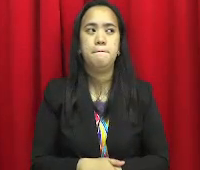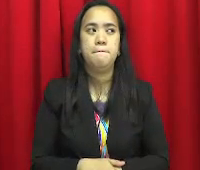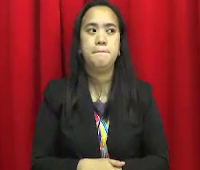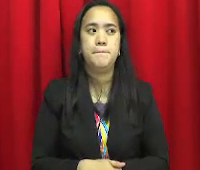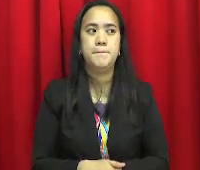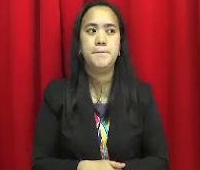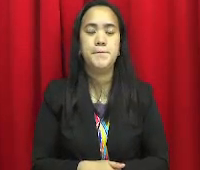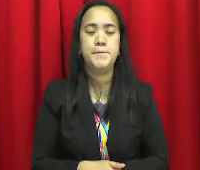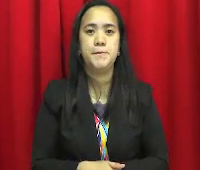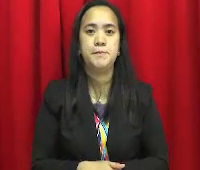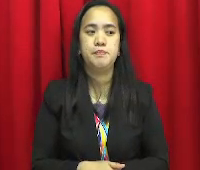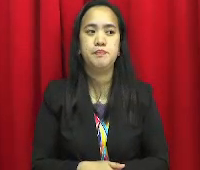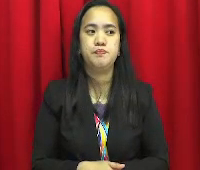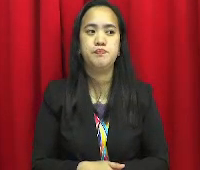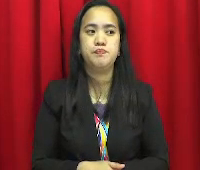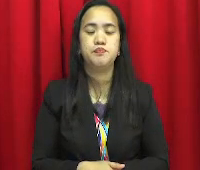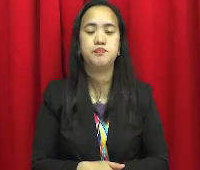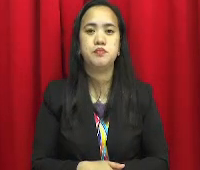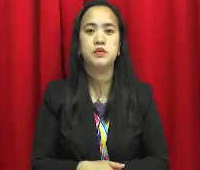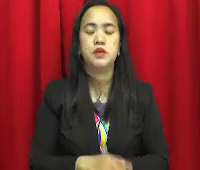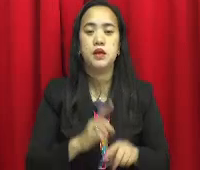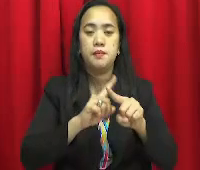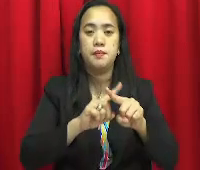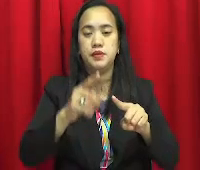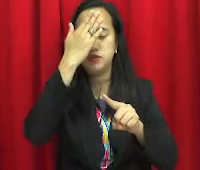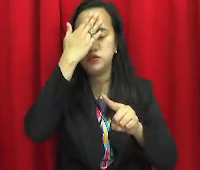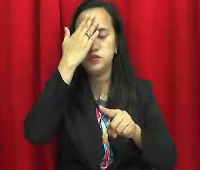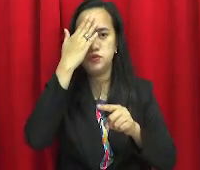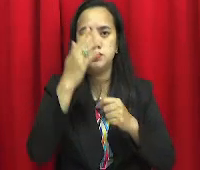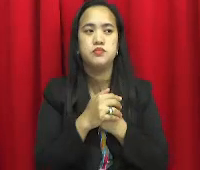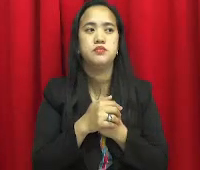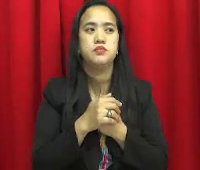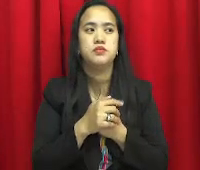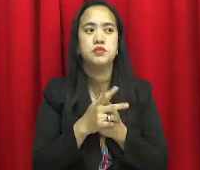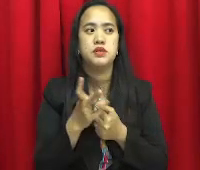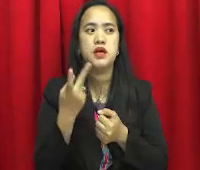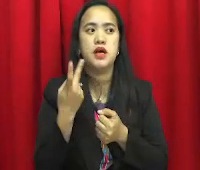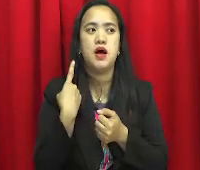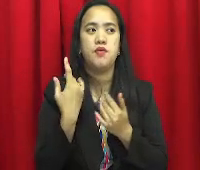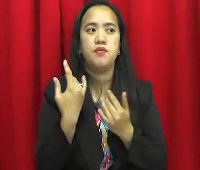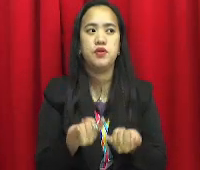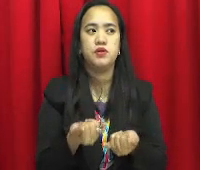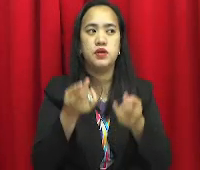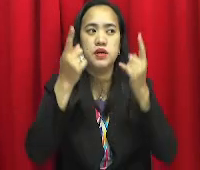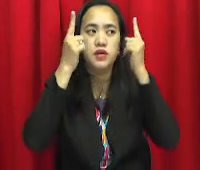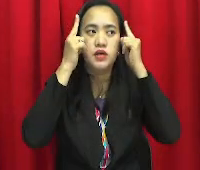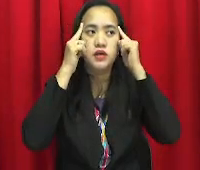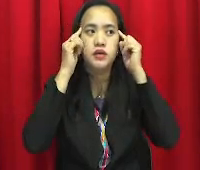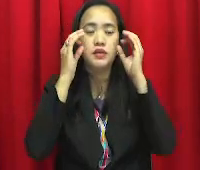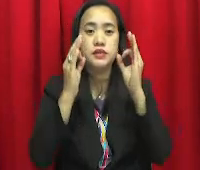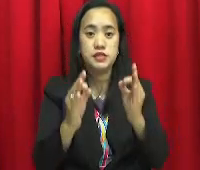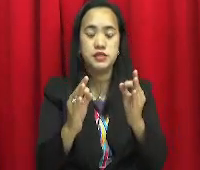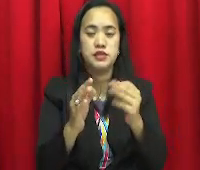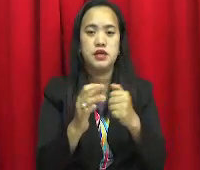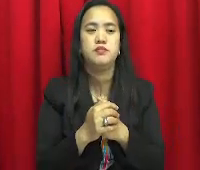Kasi, alam mo ba, na merong nag-decide na dapat magtatrabaho siya.